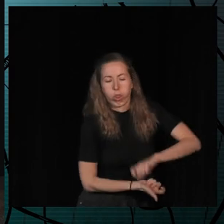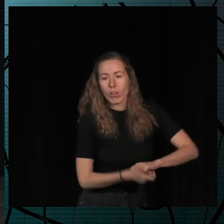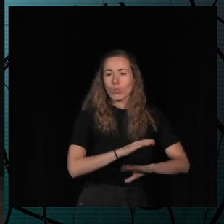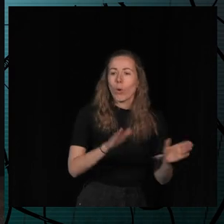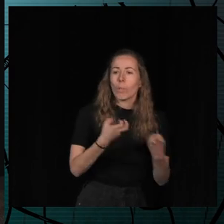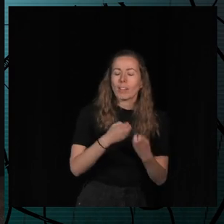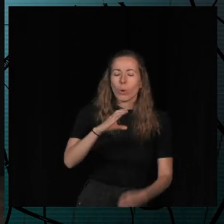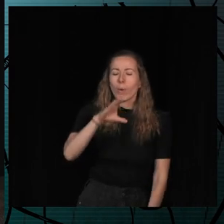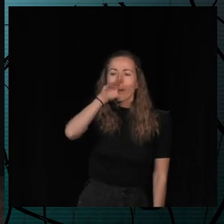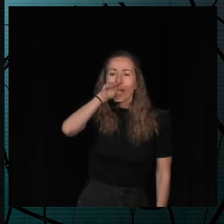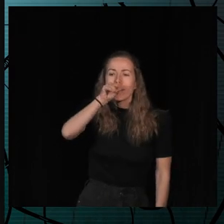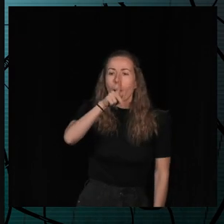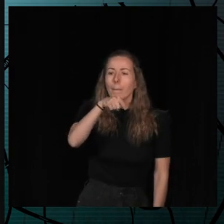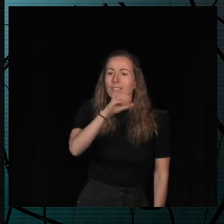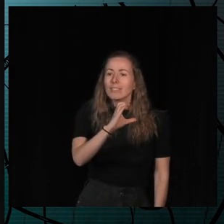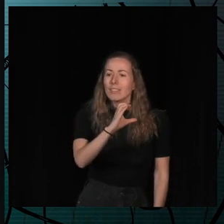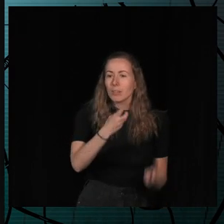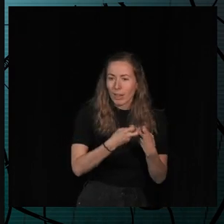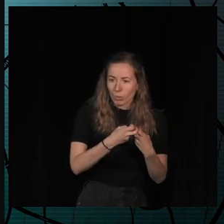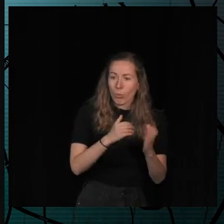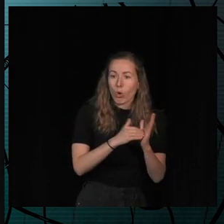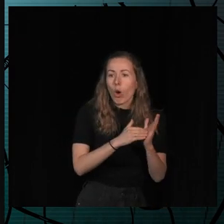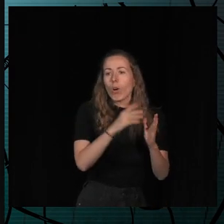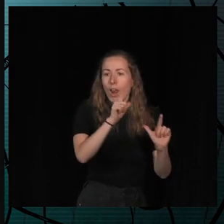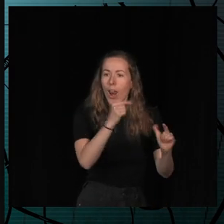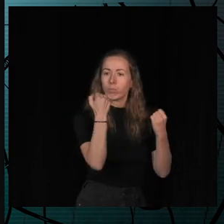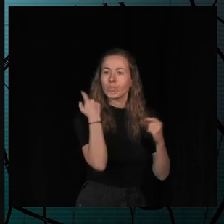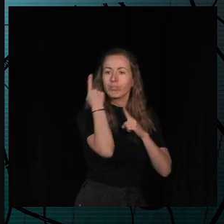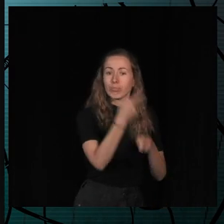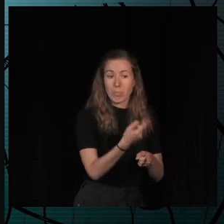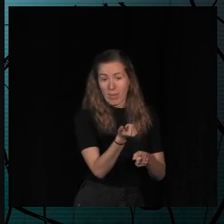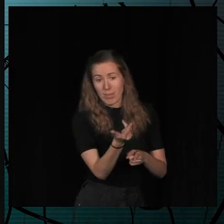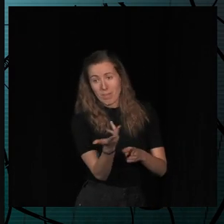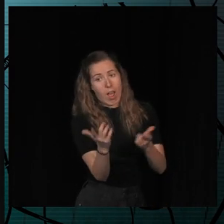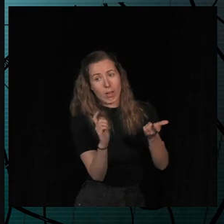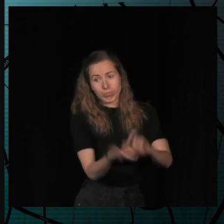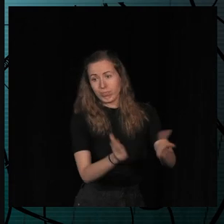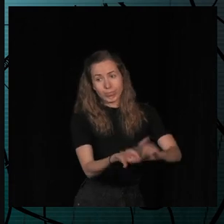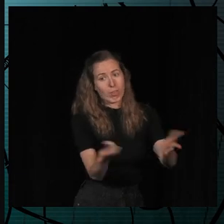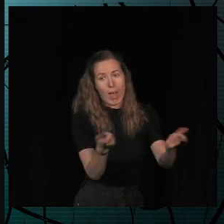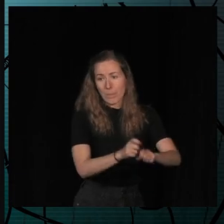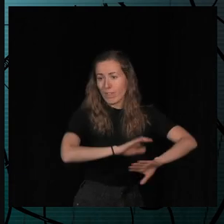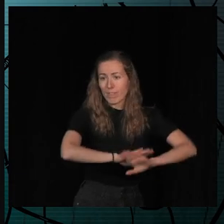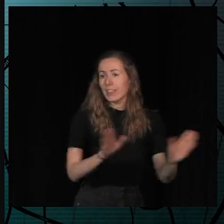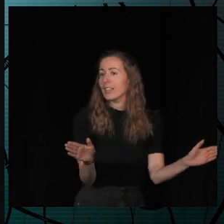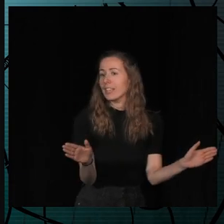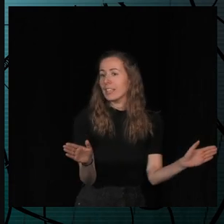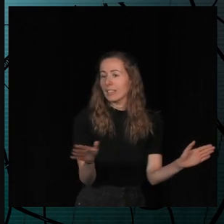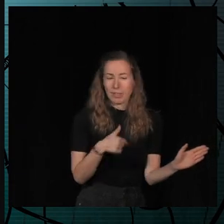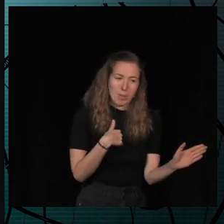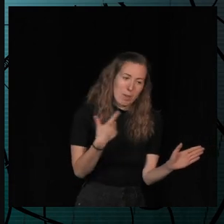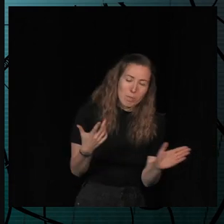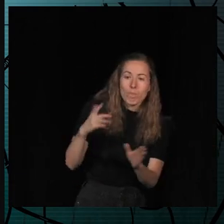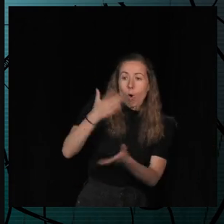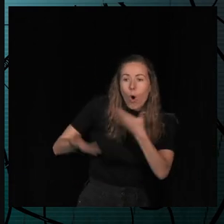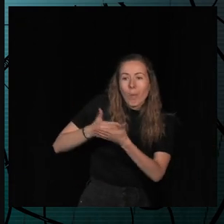mais il reste plus beaucoup il y en a beaucoup qui ont coulé mais c'est pas grave enfin c'est c'est pas non j'ai pas dit c'est pas grave